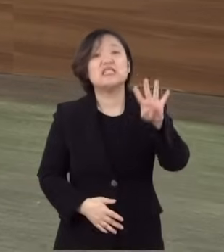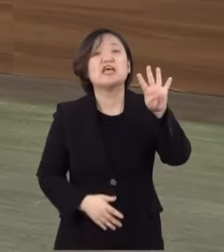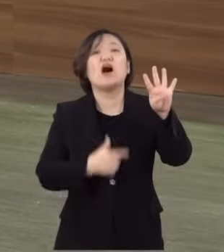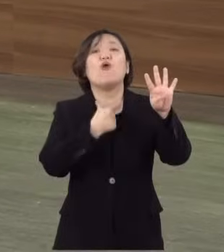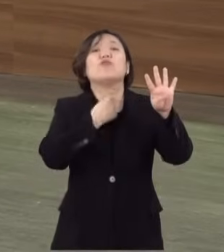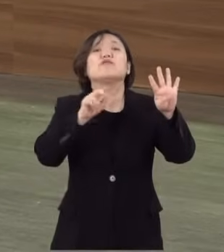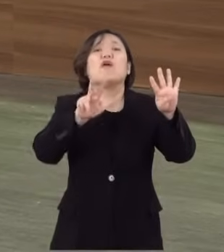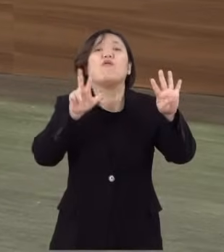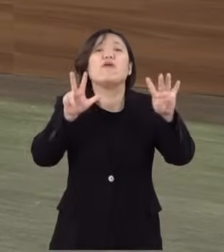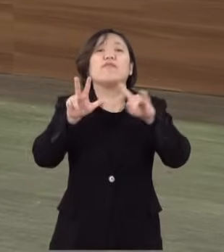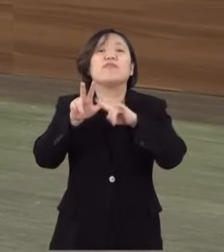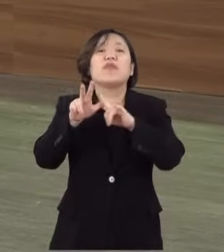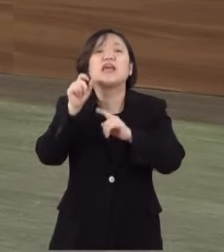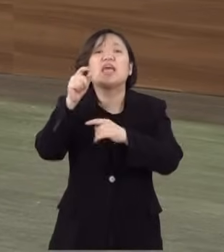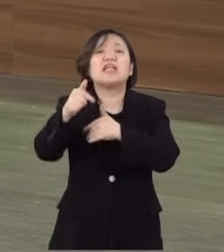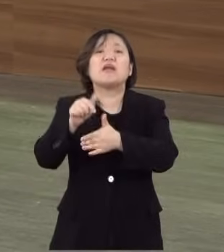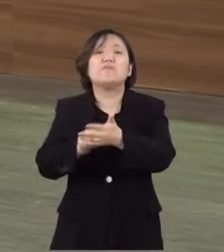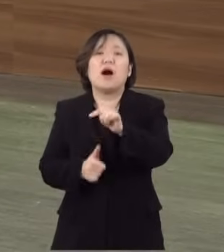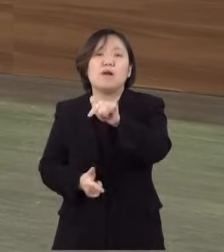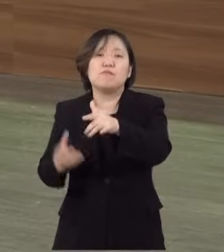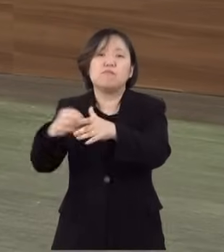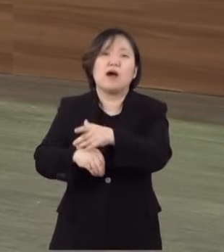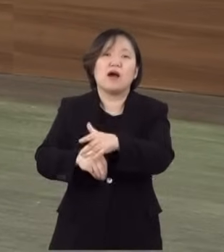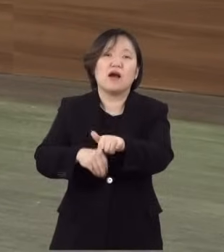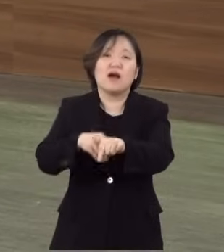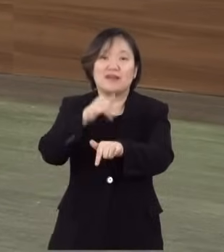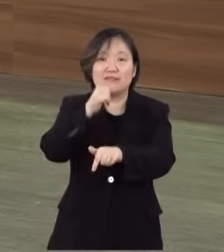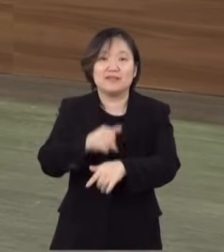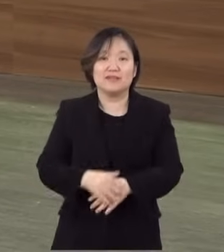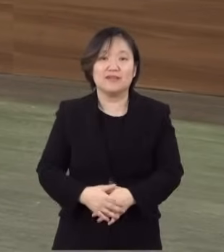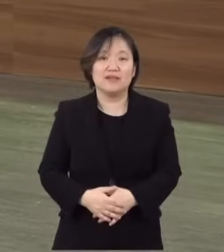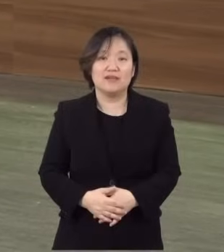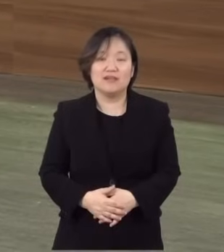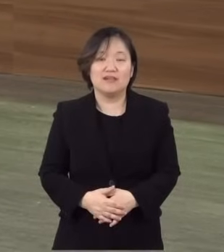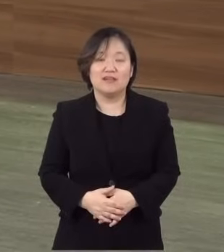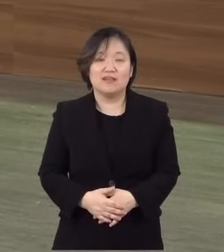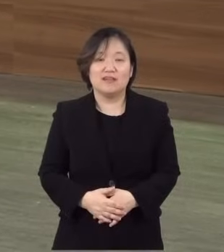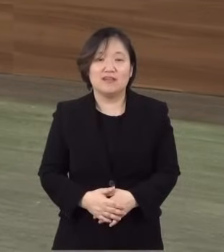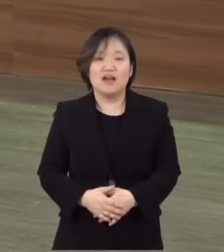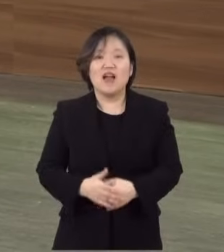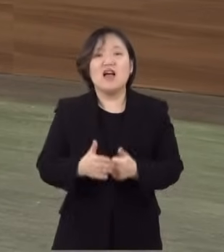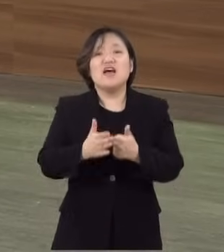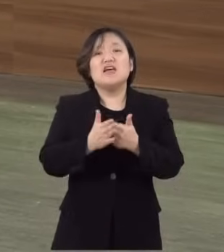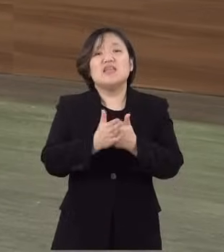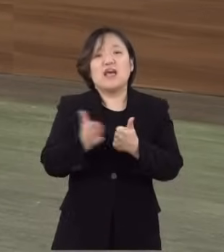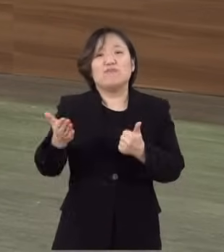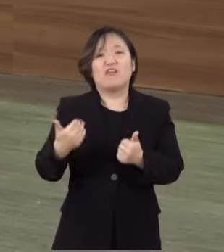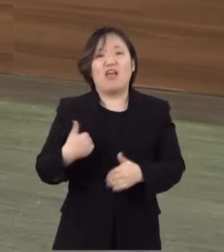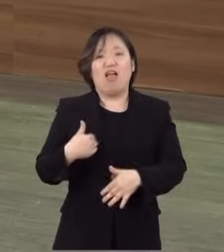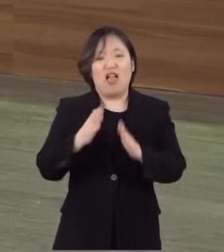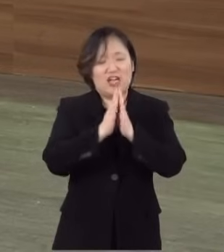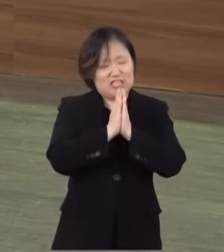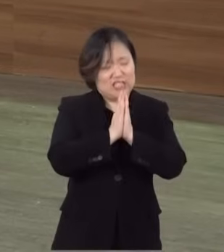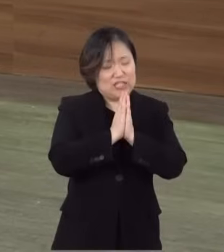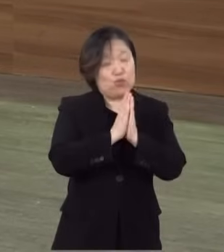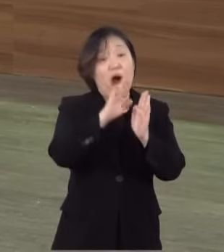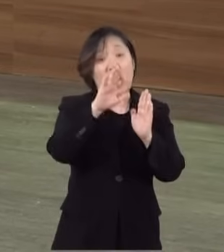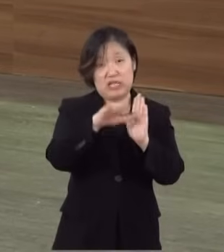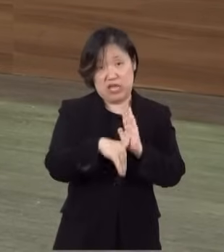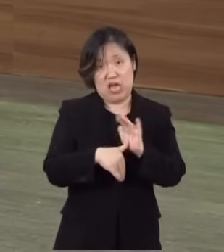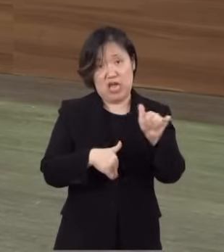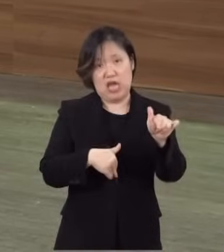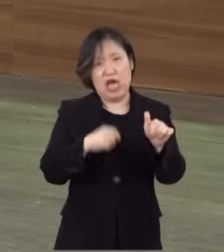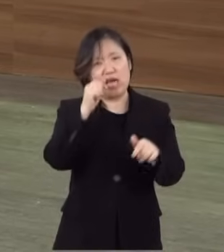홍선이 바로 보리심의 핵심이 되는 겁니다 그래서 똑같이 기도를